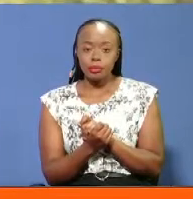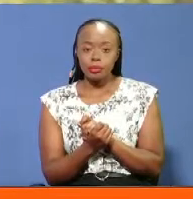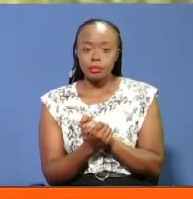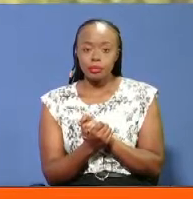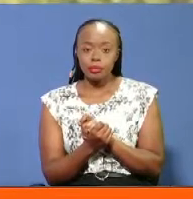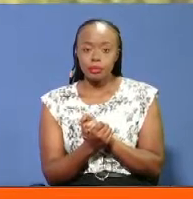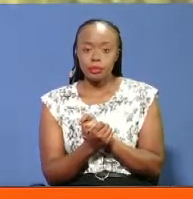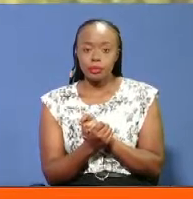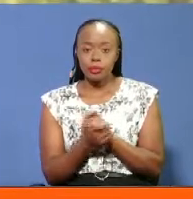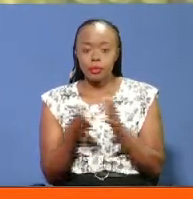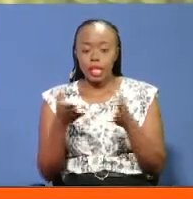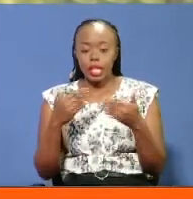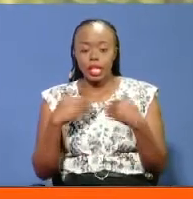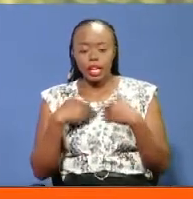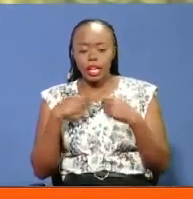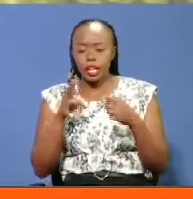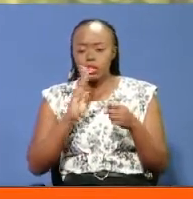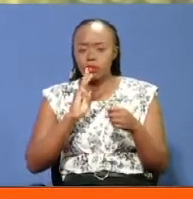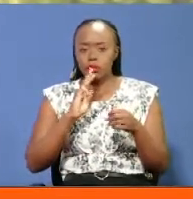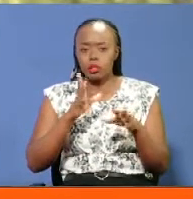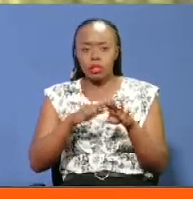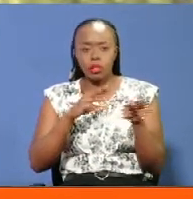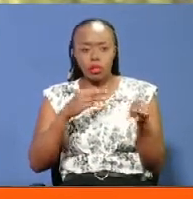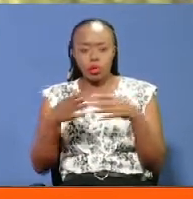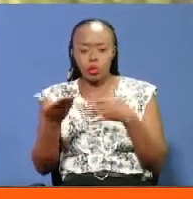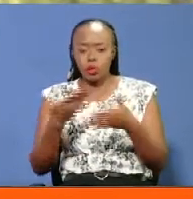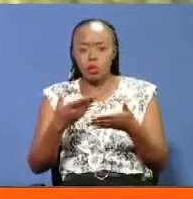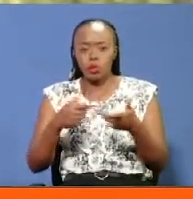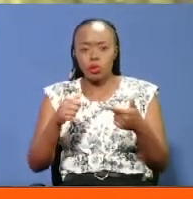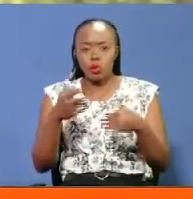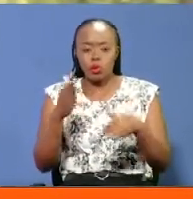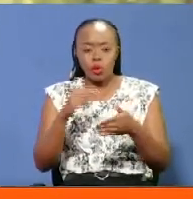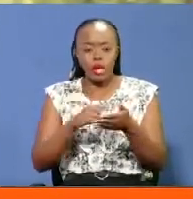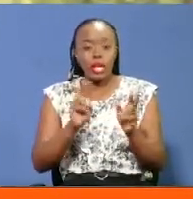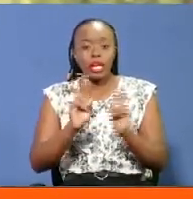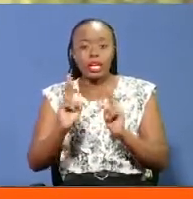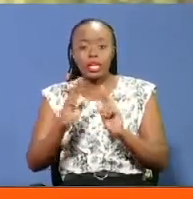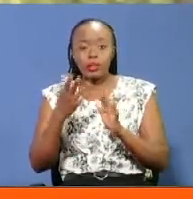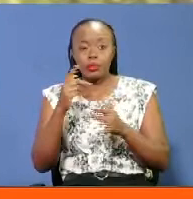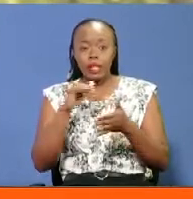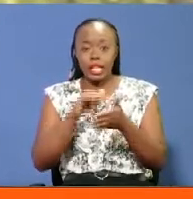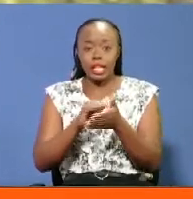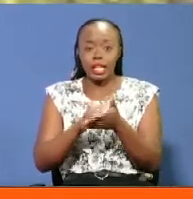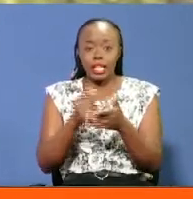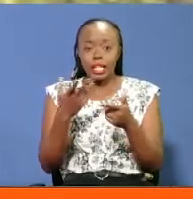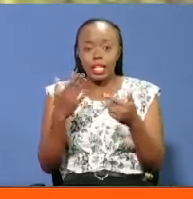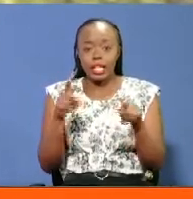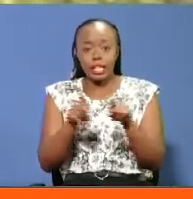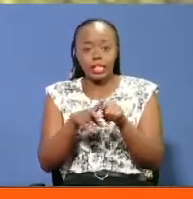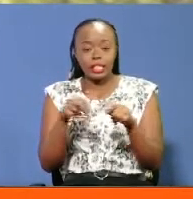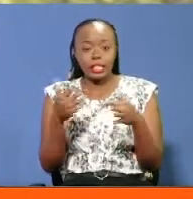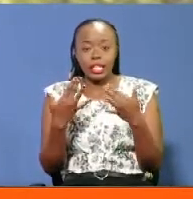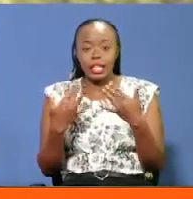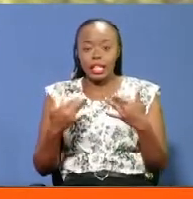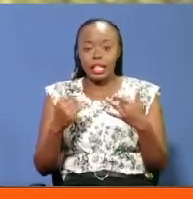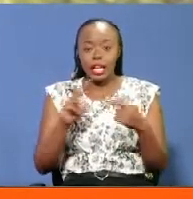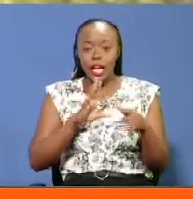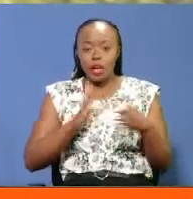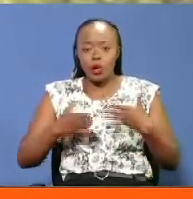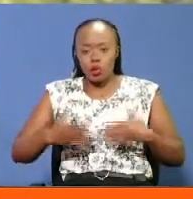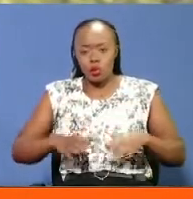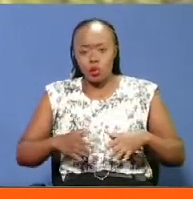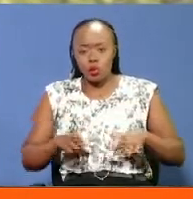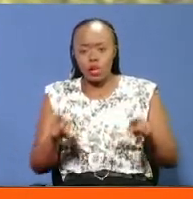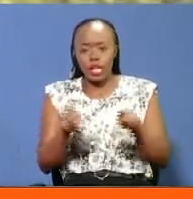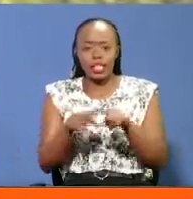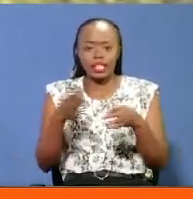Kuna sehemu ya maji, kwamba maji yakienda kuna baki fungu ambayo tunaita bay. So wale vijana walikuwa pale, na